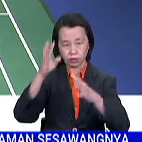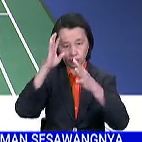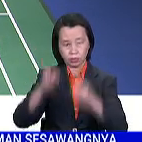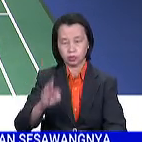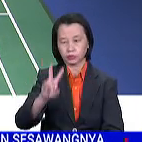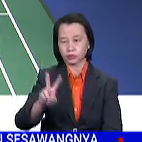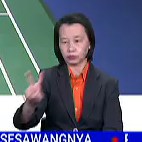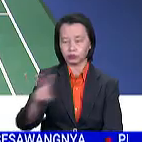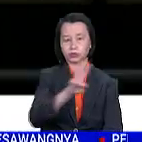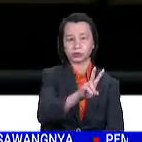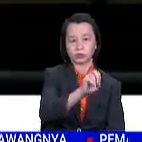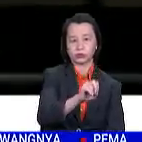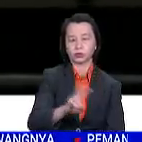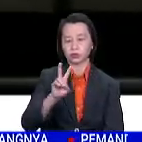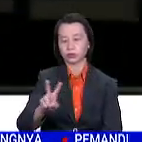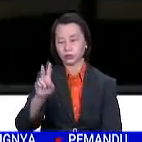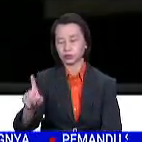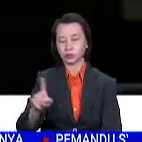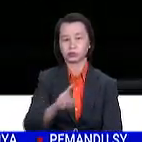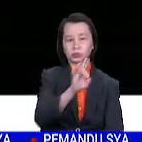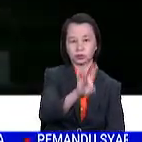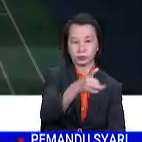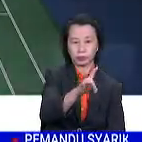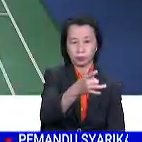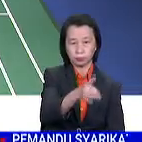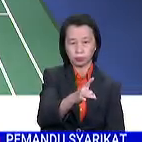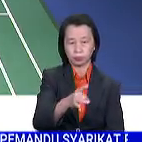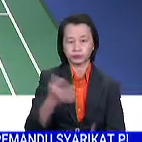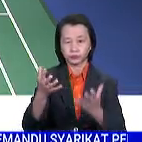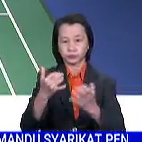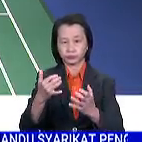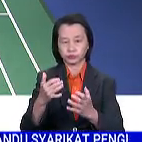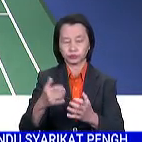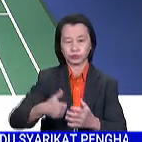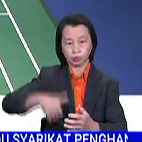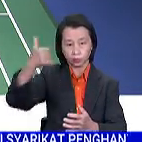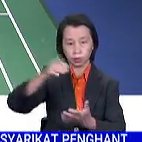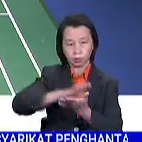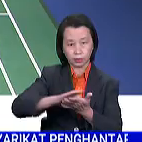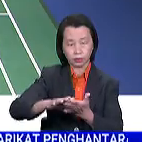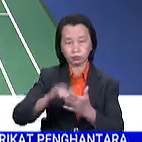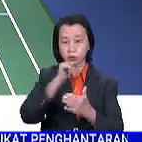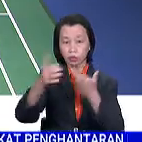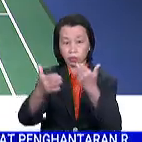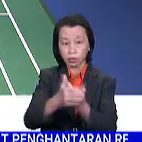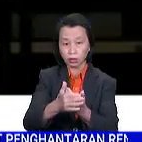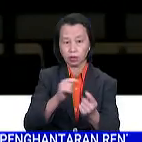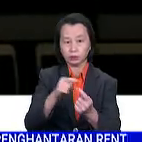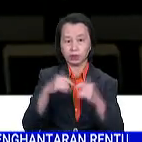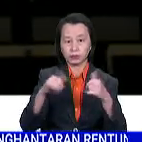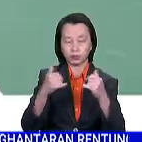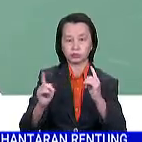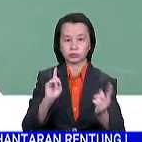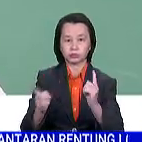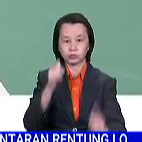keputusan 22-20 21-16 hasrat untuk melakukan kemenangan bersih tidak kesampaian awalnya